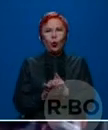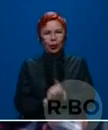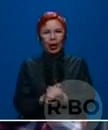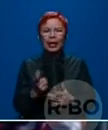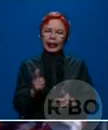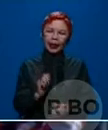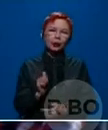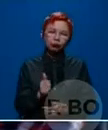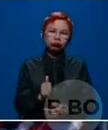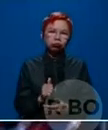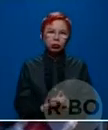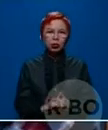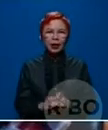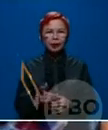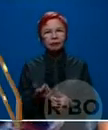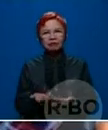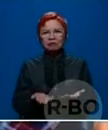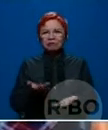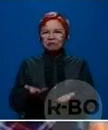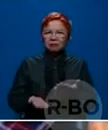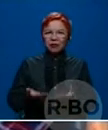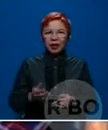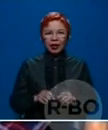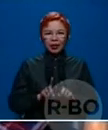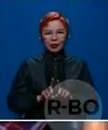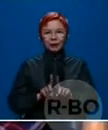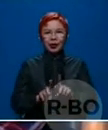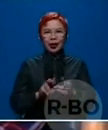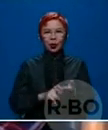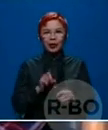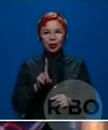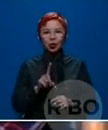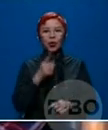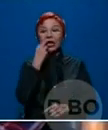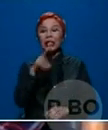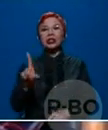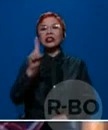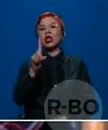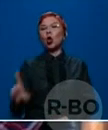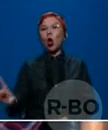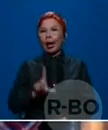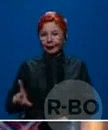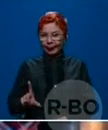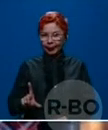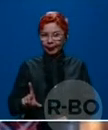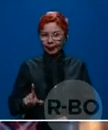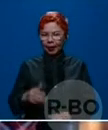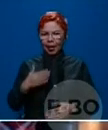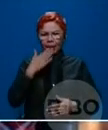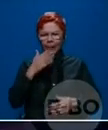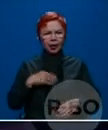ini memang satu mungkin Pasangan calon satu lihatnya hanya lokasi tertentu kami itu tidak pernah